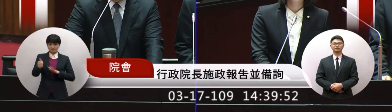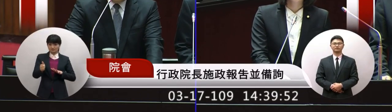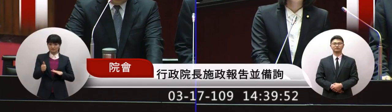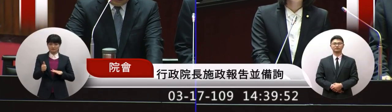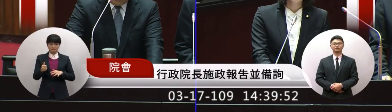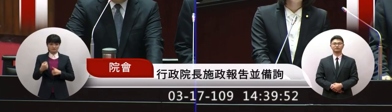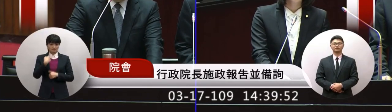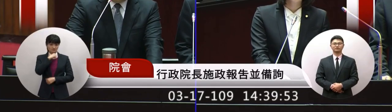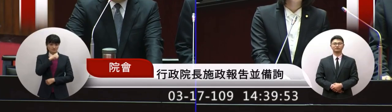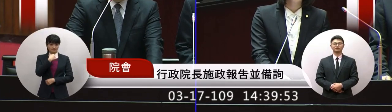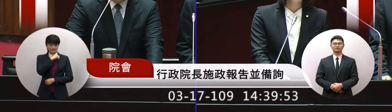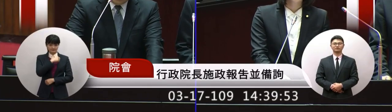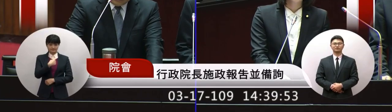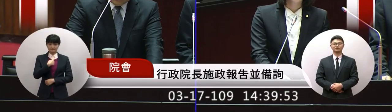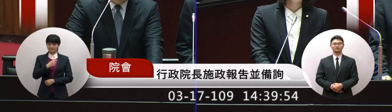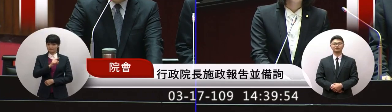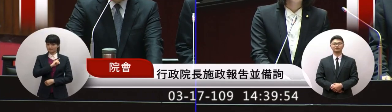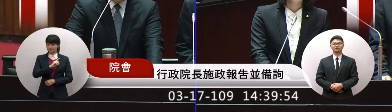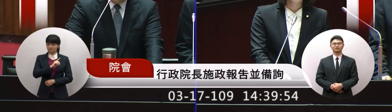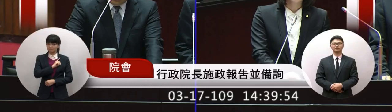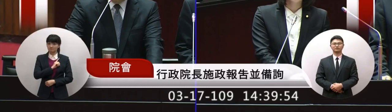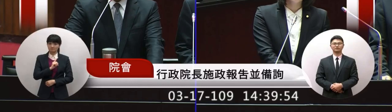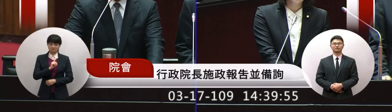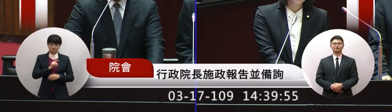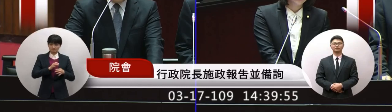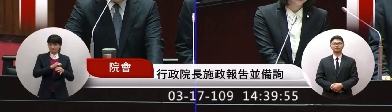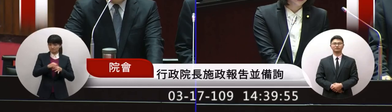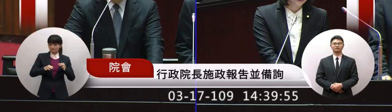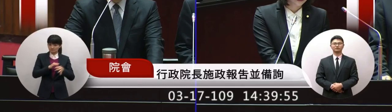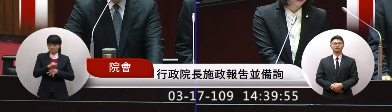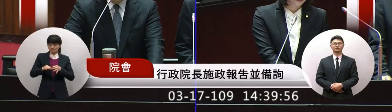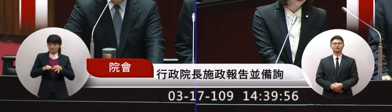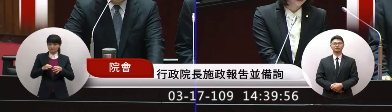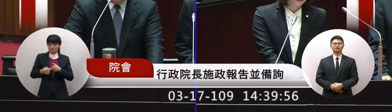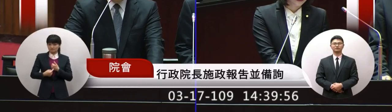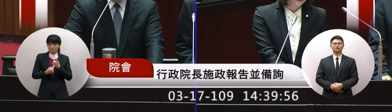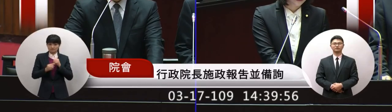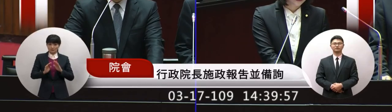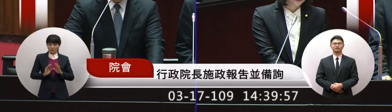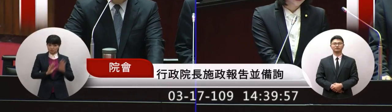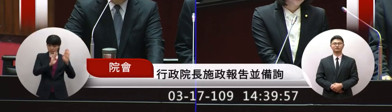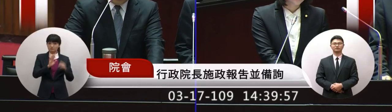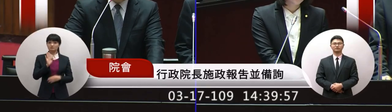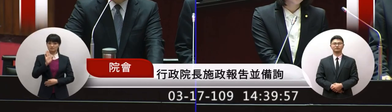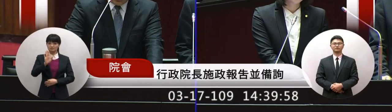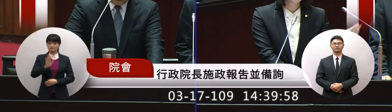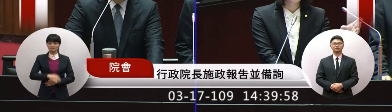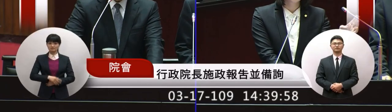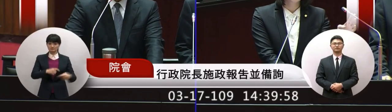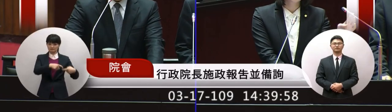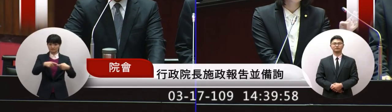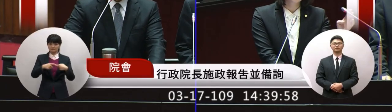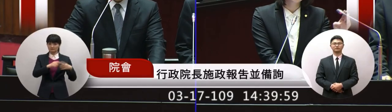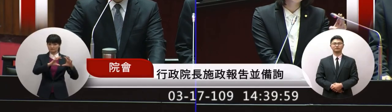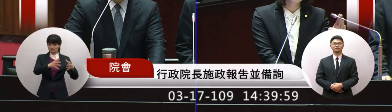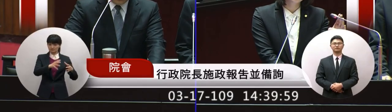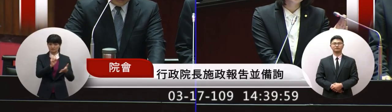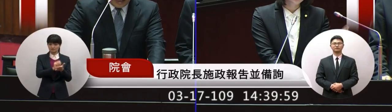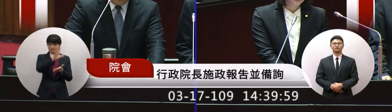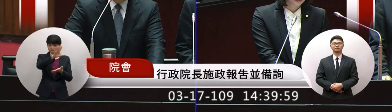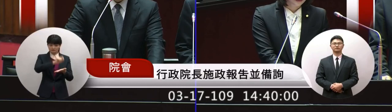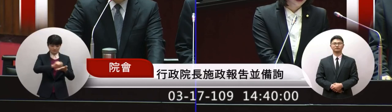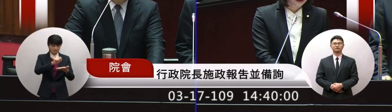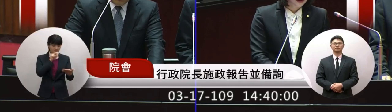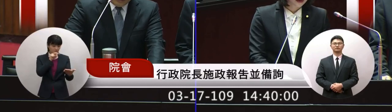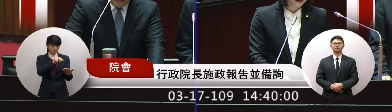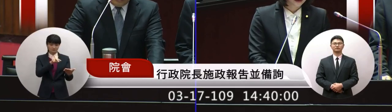而很多因此而有发展，连联合国的报告都说台湾获利最